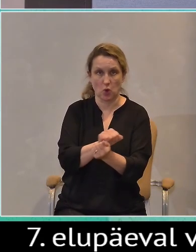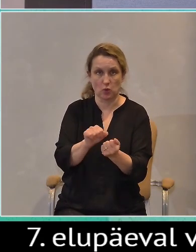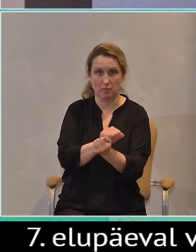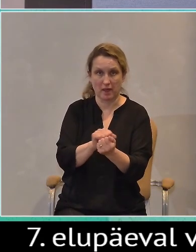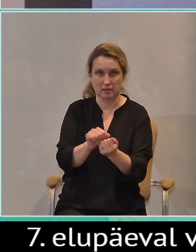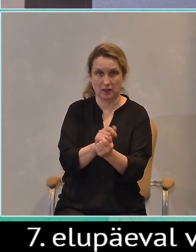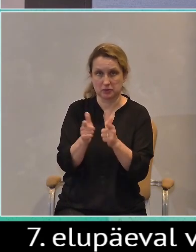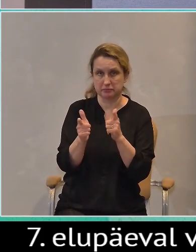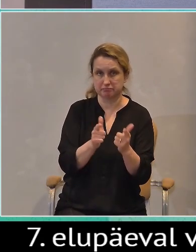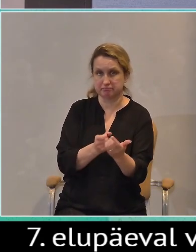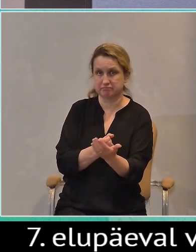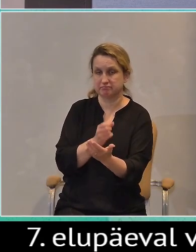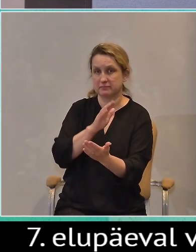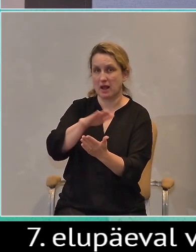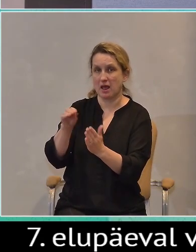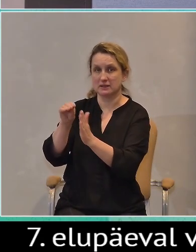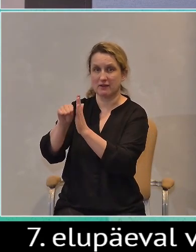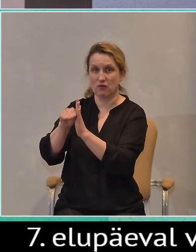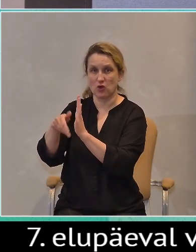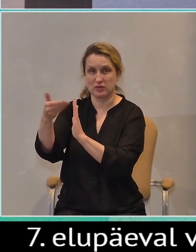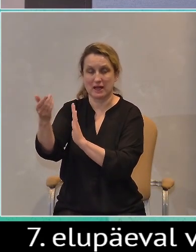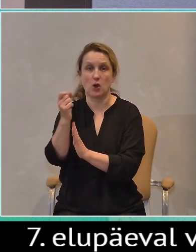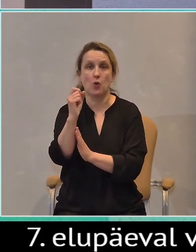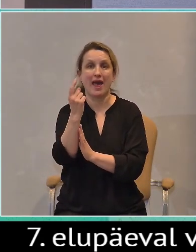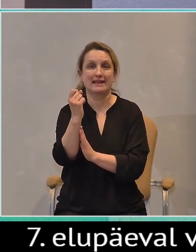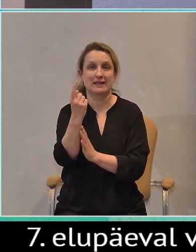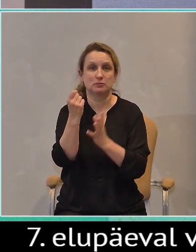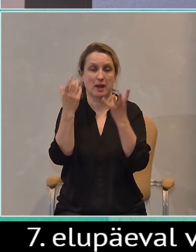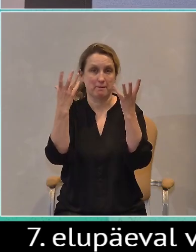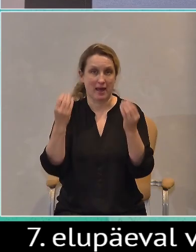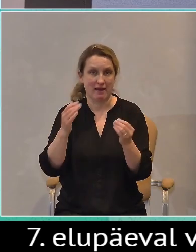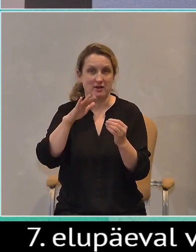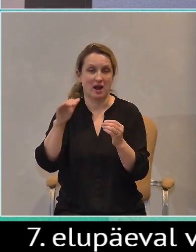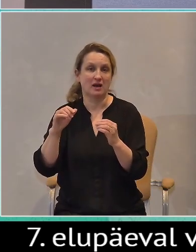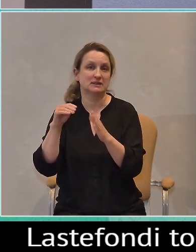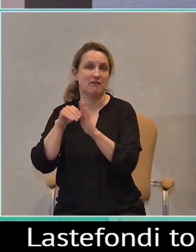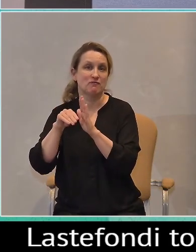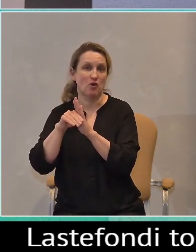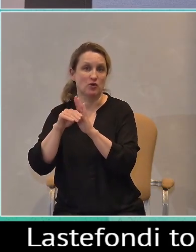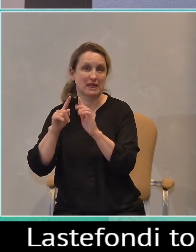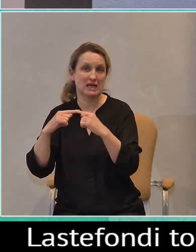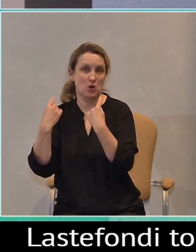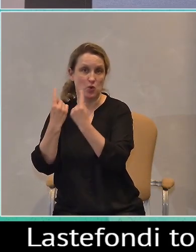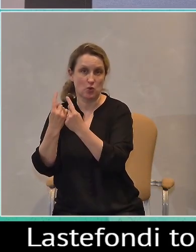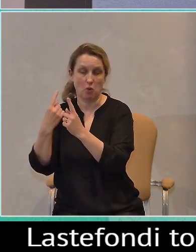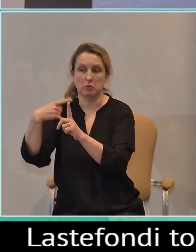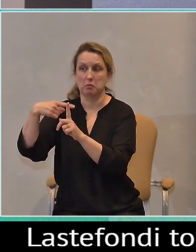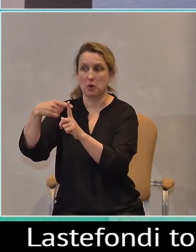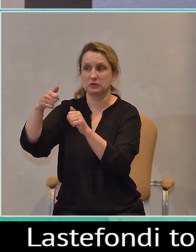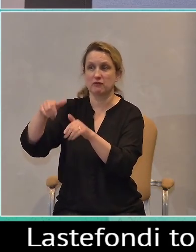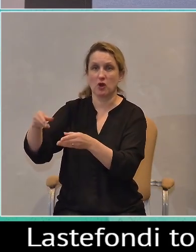edastatud Lastefondile. 11. päeval juba saime Lastefondi nõukogult positiivse otsuse, et see